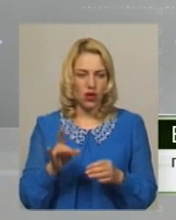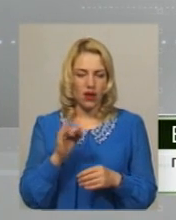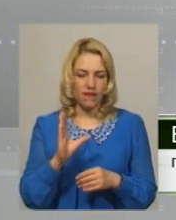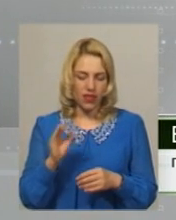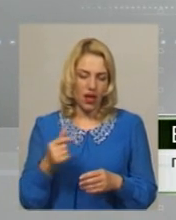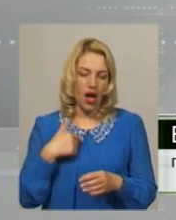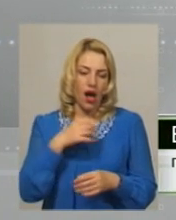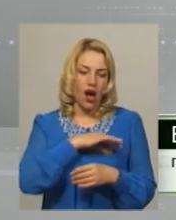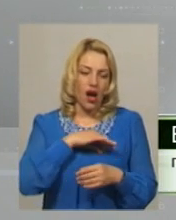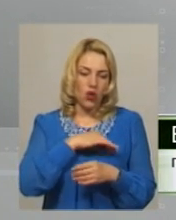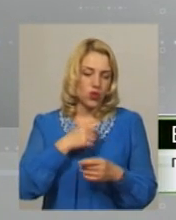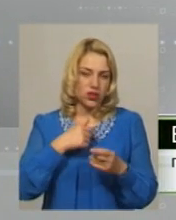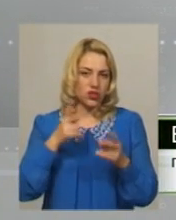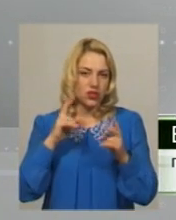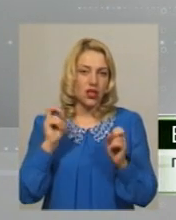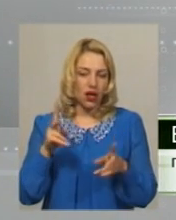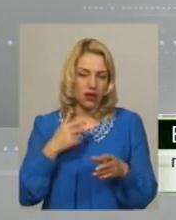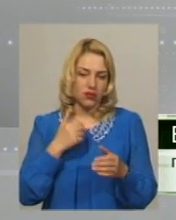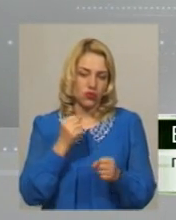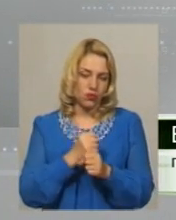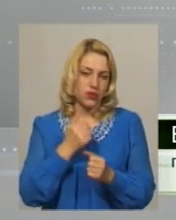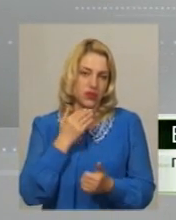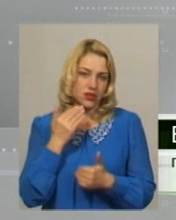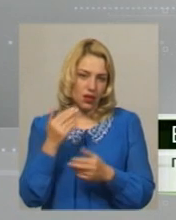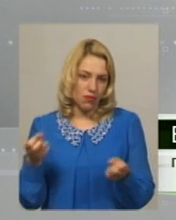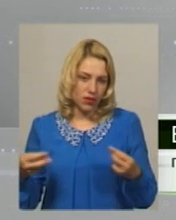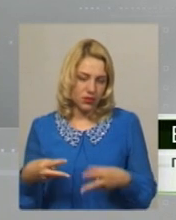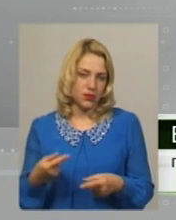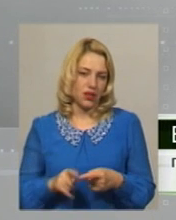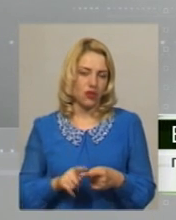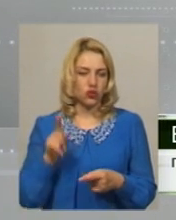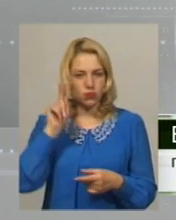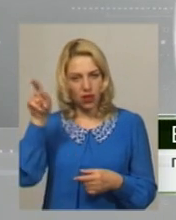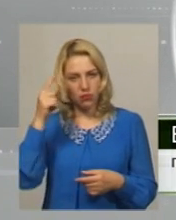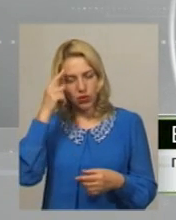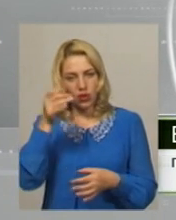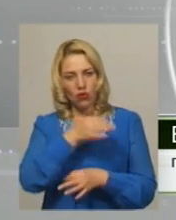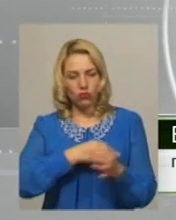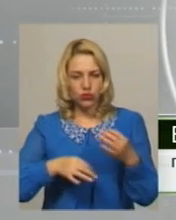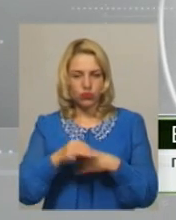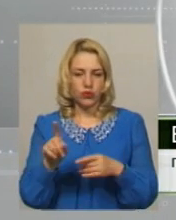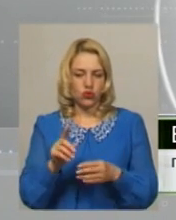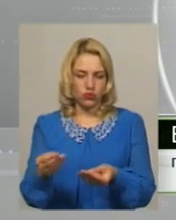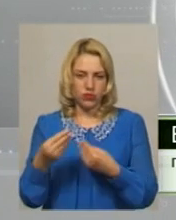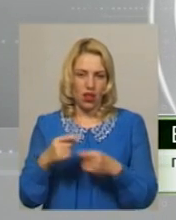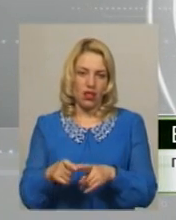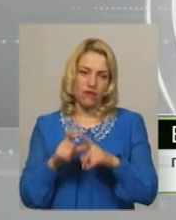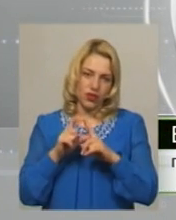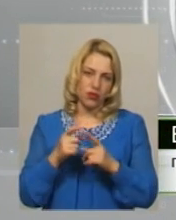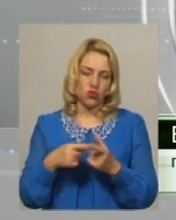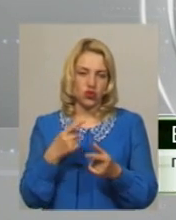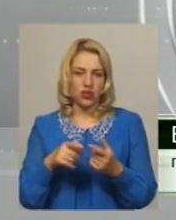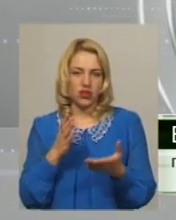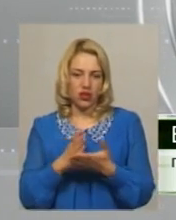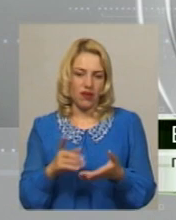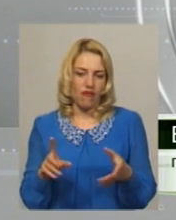Тому зробили запити, щоб вони теж там в міських радах своїх, районних, обсудили то. Дали нам відповідь, чи є взагалі